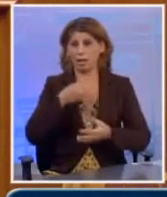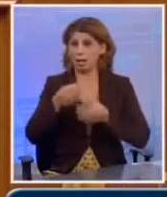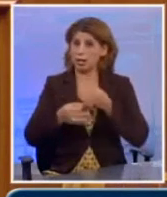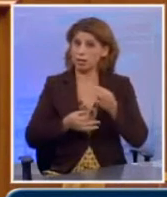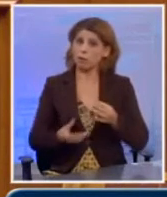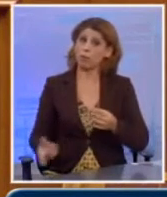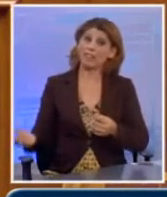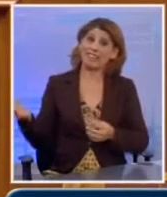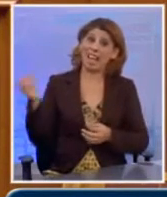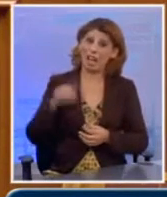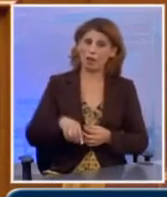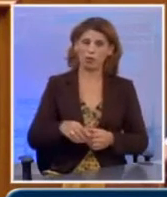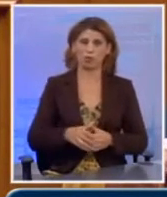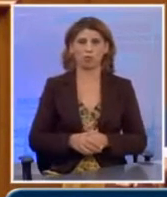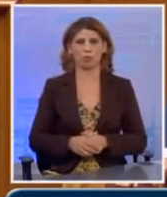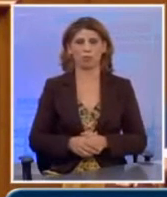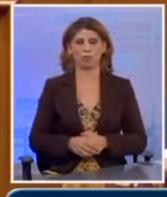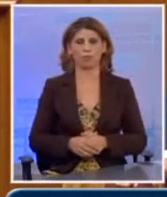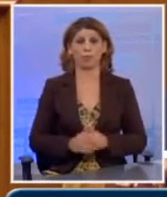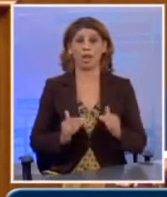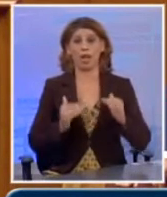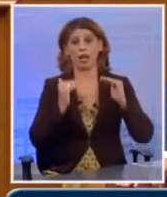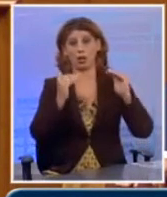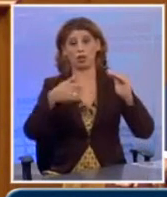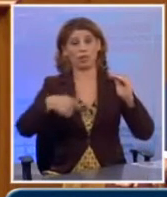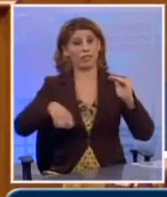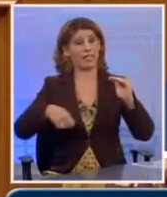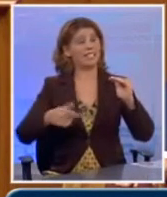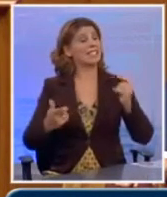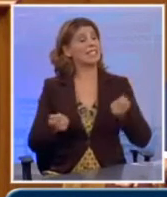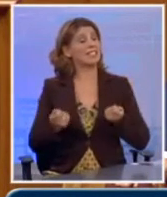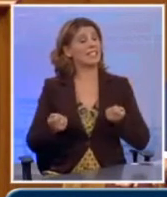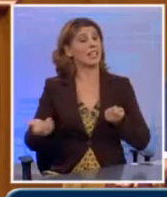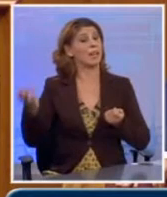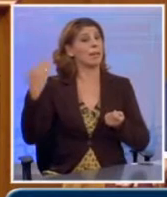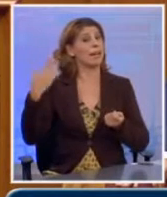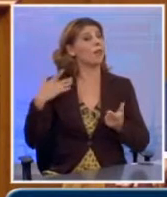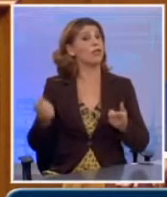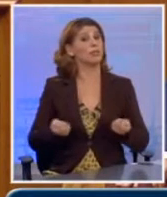άλλους ανώτατους δικαστές και τι συνέβαινε στο παρελθόν.